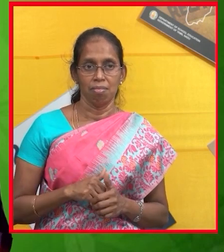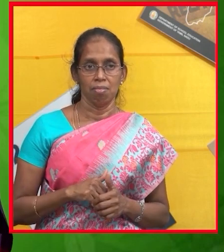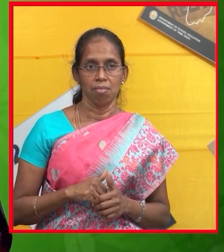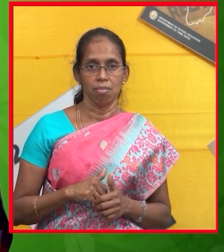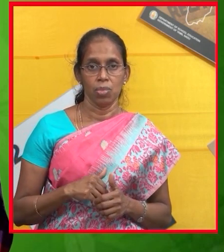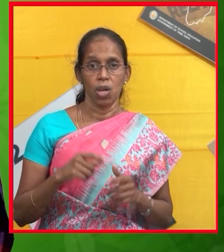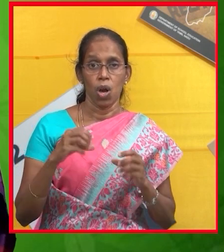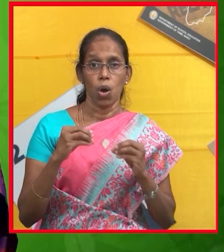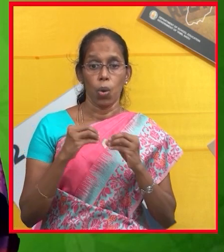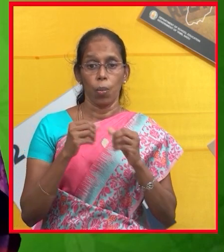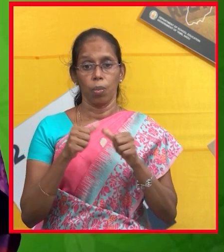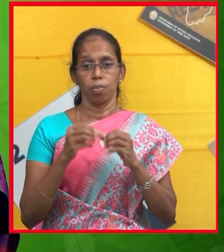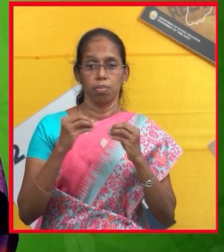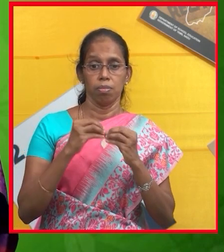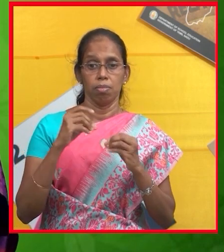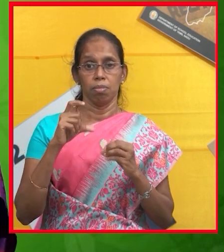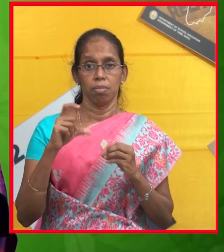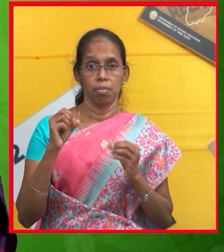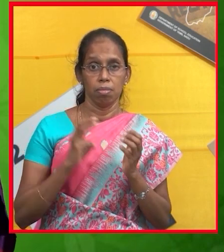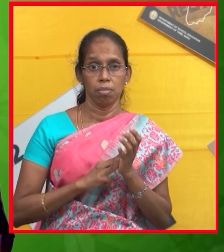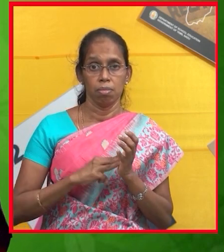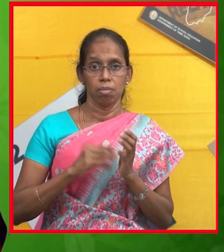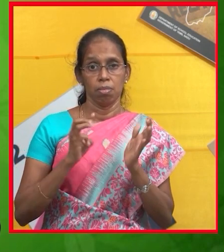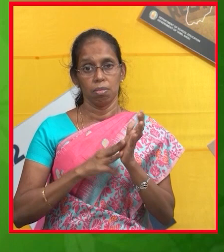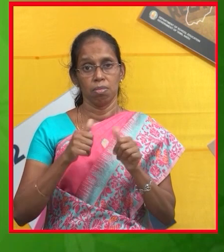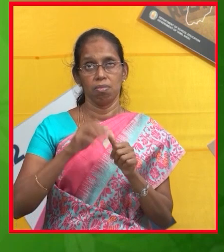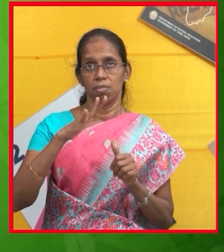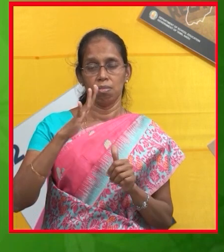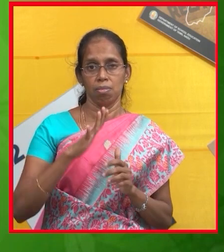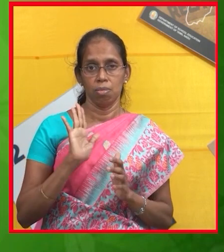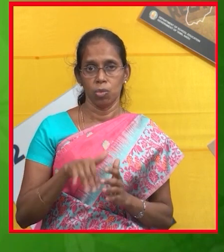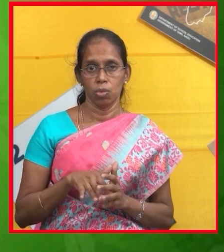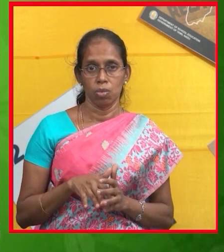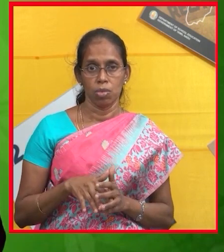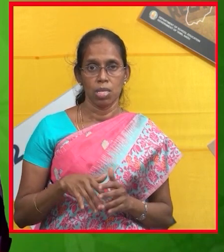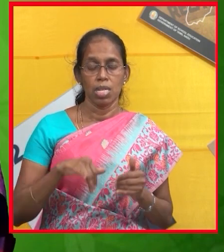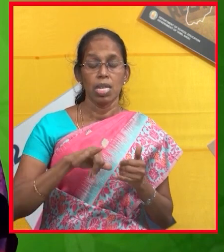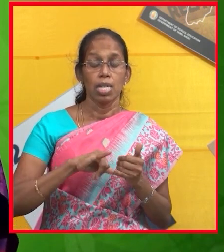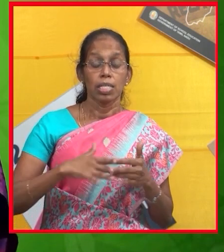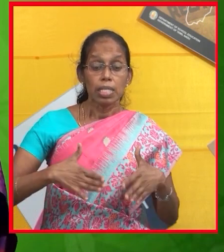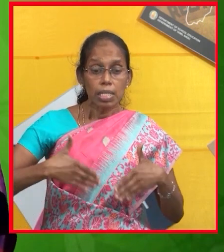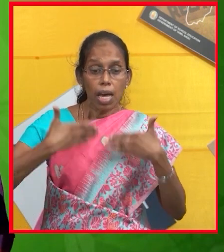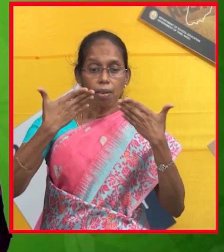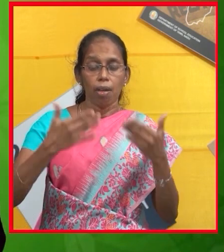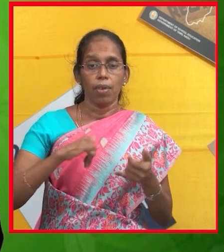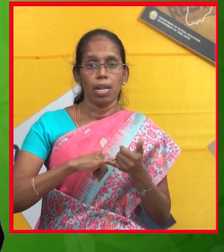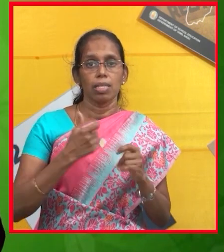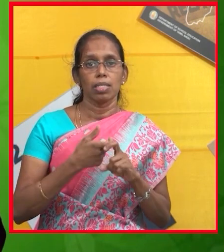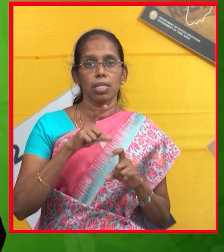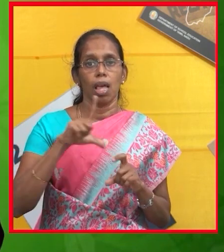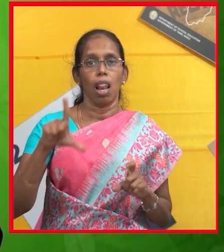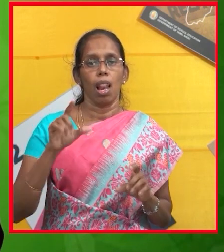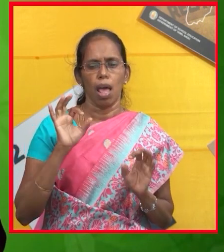டிகிரி வாங்கியிருக்கோம் அப்படின்றதோ நம்மளை முன்னிலைப்படுத்தாது. இப்போ இவங்களோட செலெக்ஷன் வந்து சர்வைவல் ஸ்கில்ஸ், எப்படி அவங்க